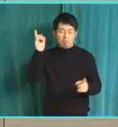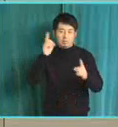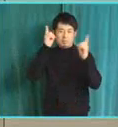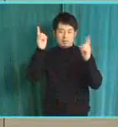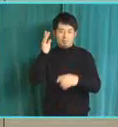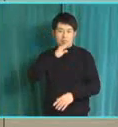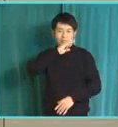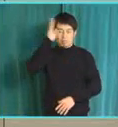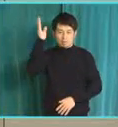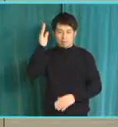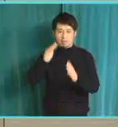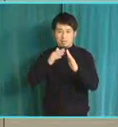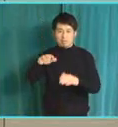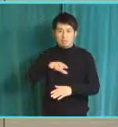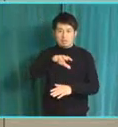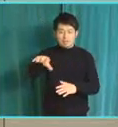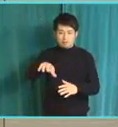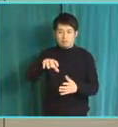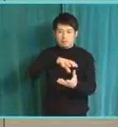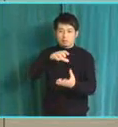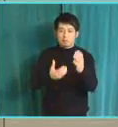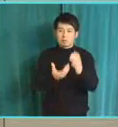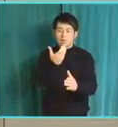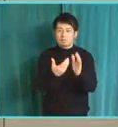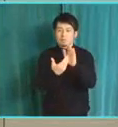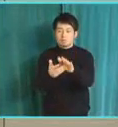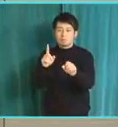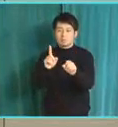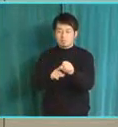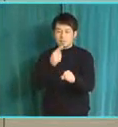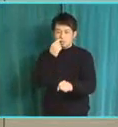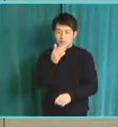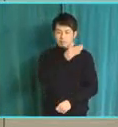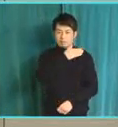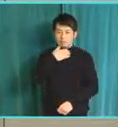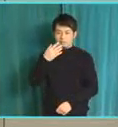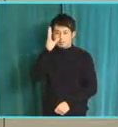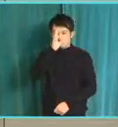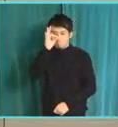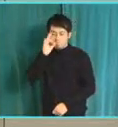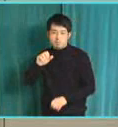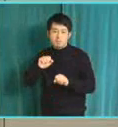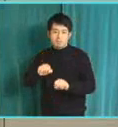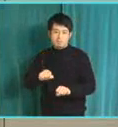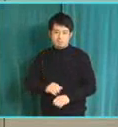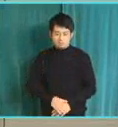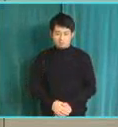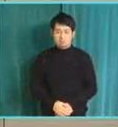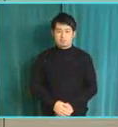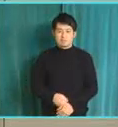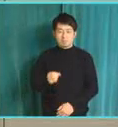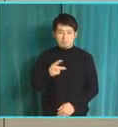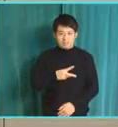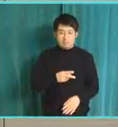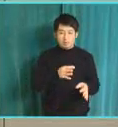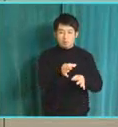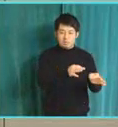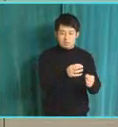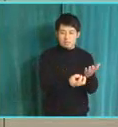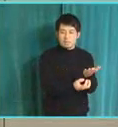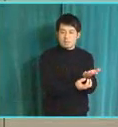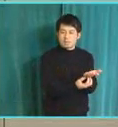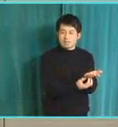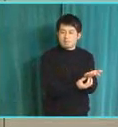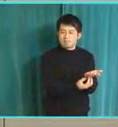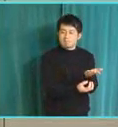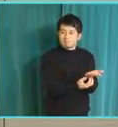で絶え間なくして、子どもの安全とか保護者の安全、あとはその今だとその火を使うところとかが、そ